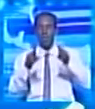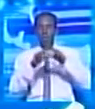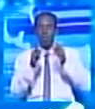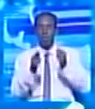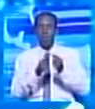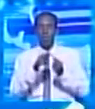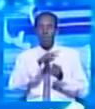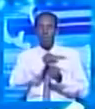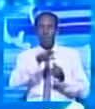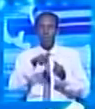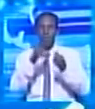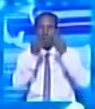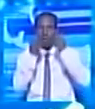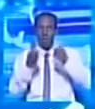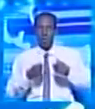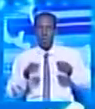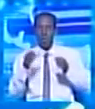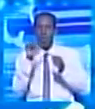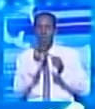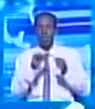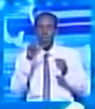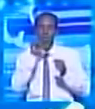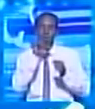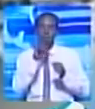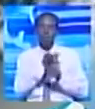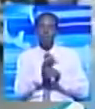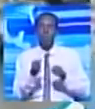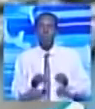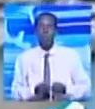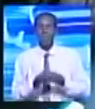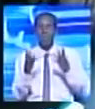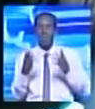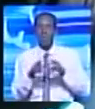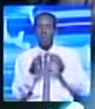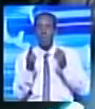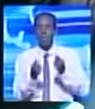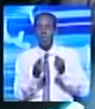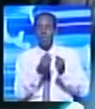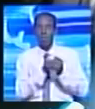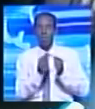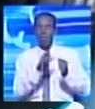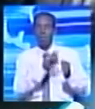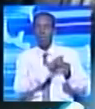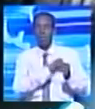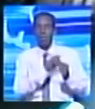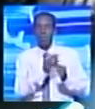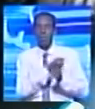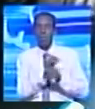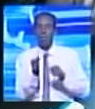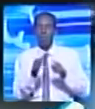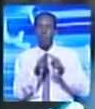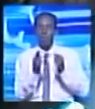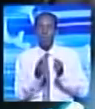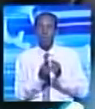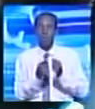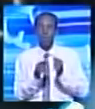à présent, je vous le disais en titre, en Somalie, une double attaque à la voiture piégée revendiquée par les islamistes Chebab affiliés à Al-Qaïda a fait au